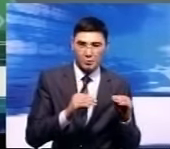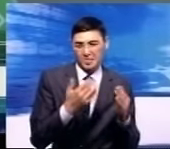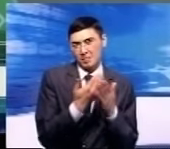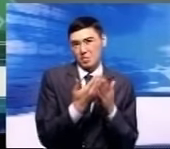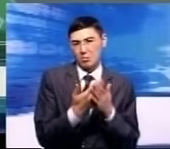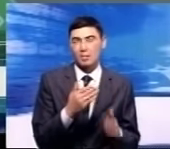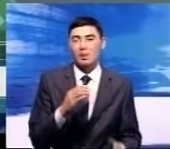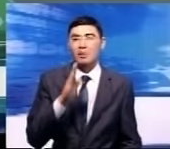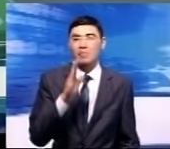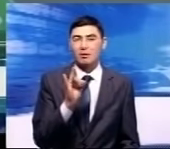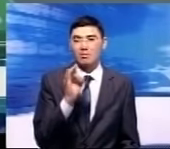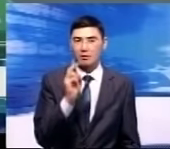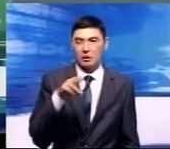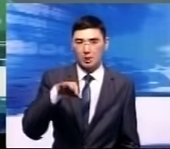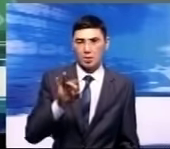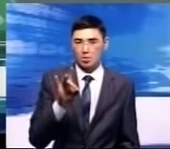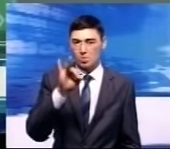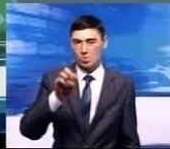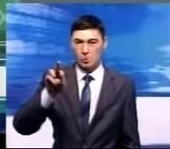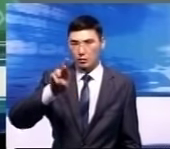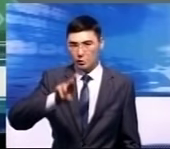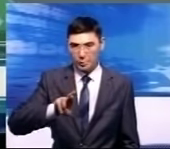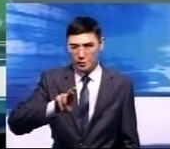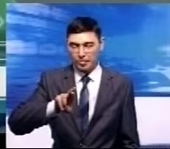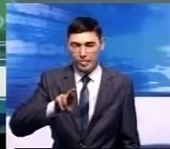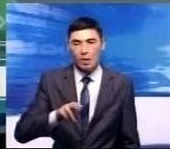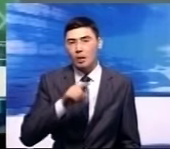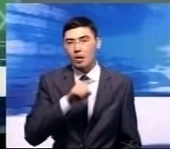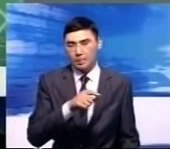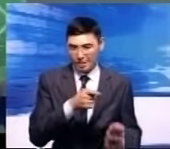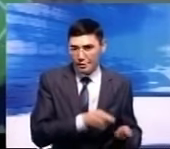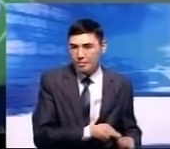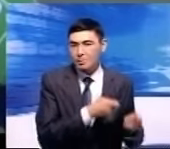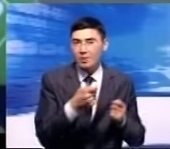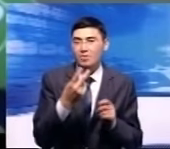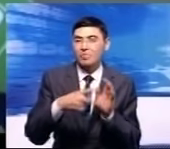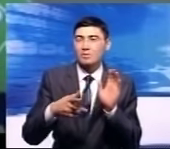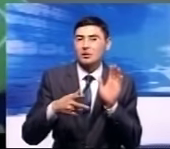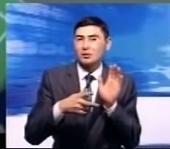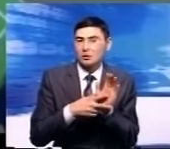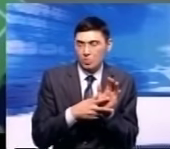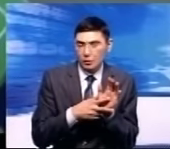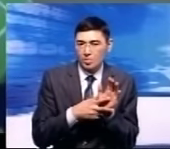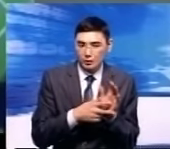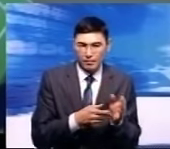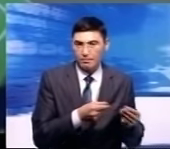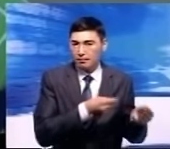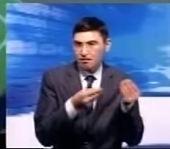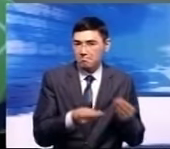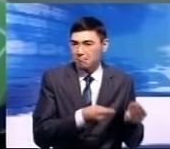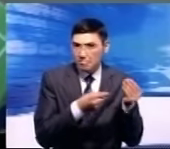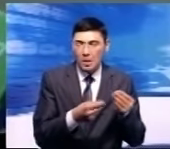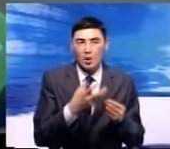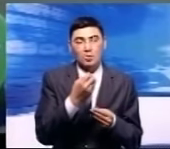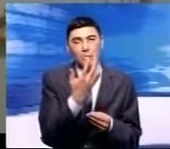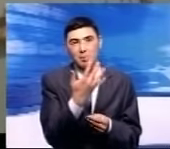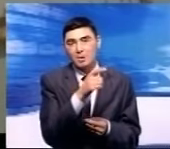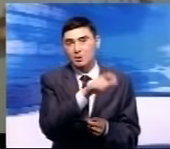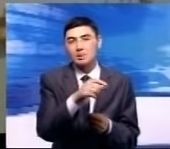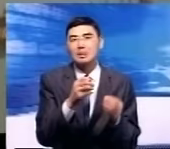На выставке представлено очень много экспонатов. К примеру, Виктория Султанова представила 28 работ. Еще 5-6 человек принесли по 10